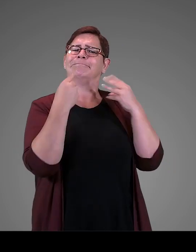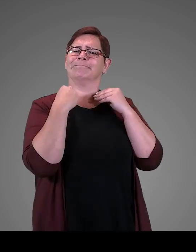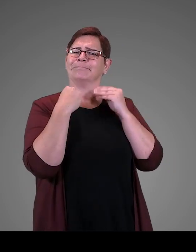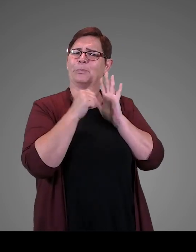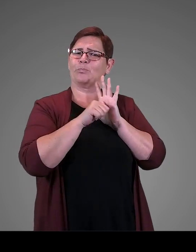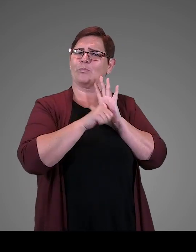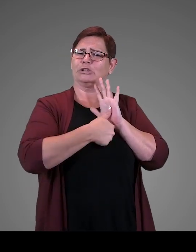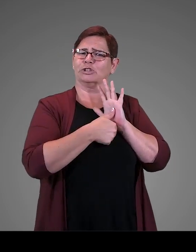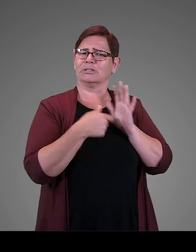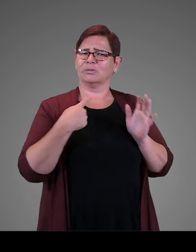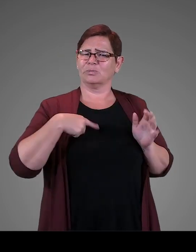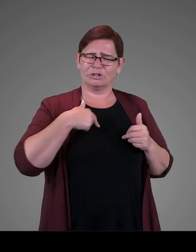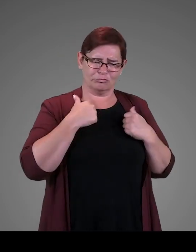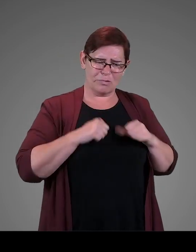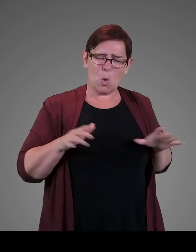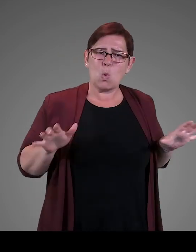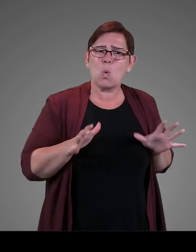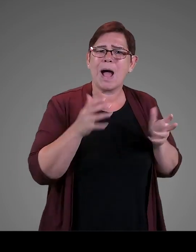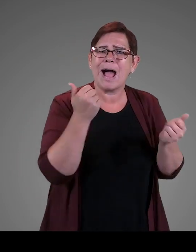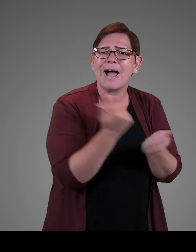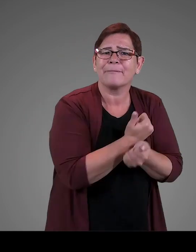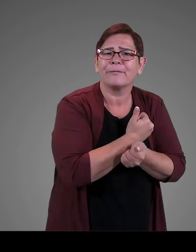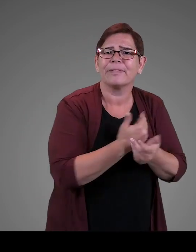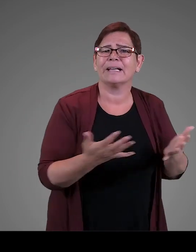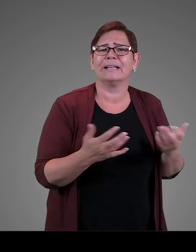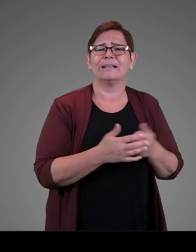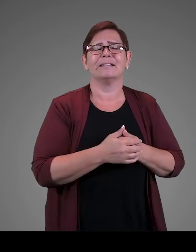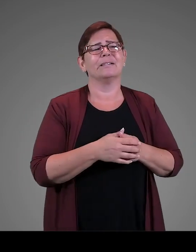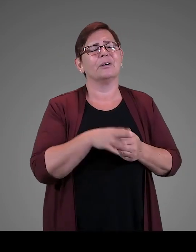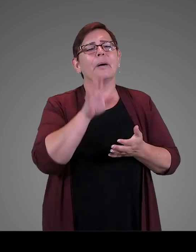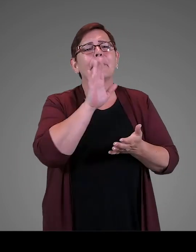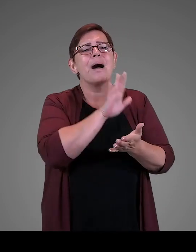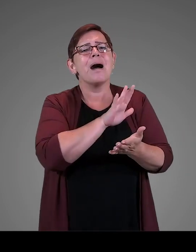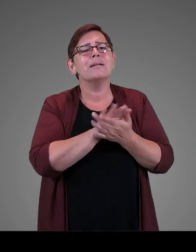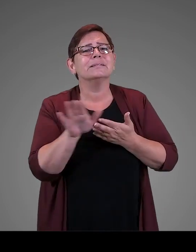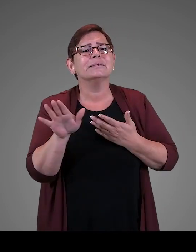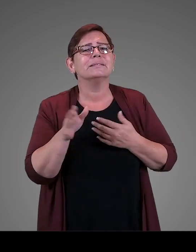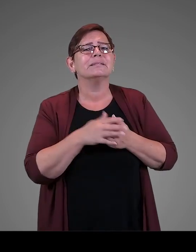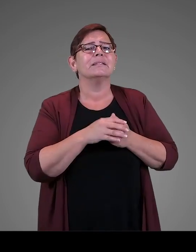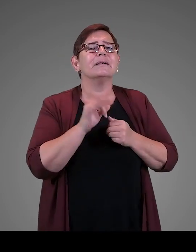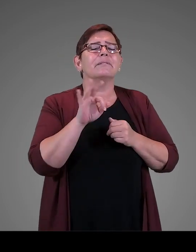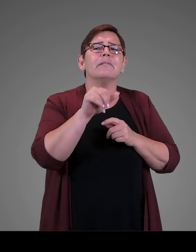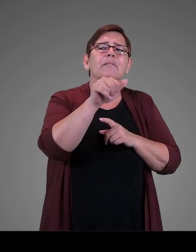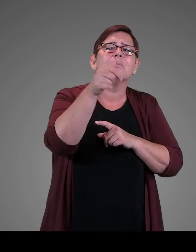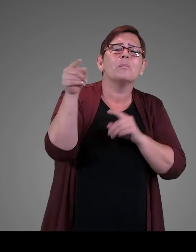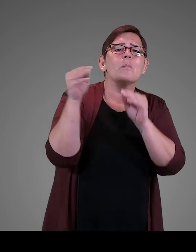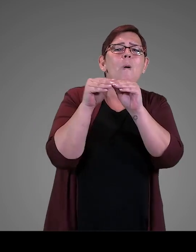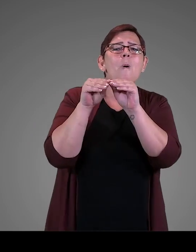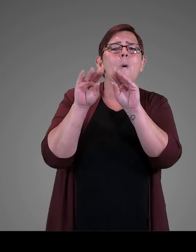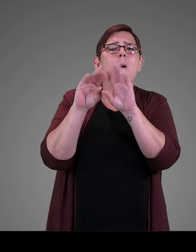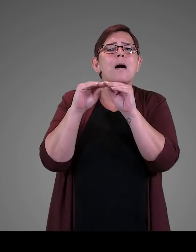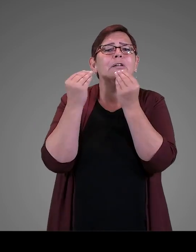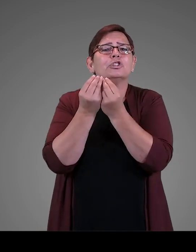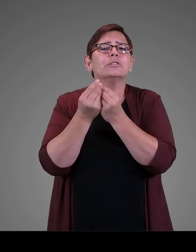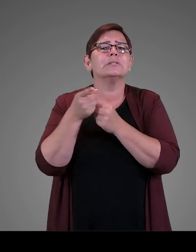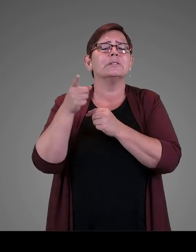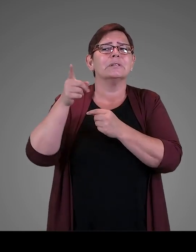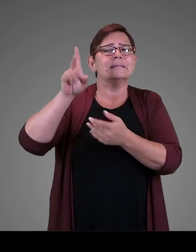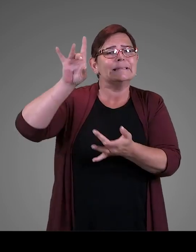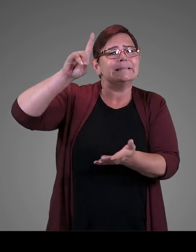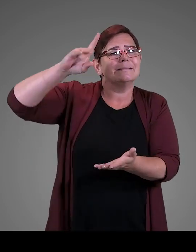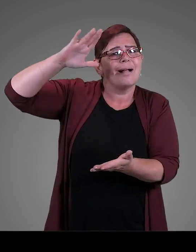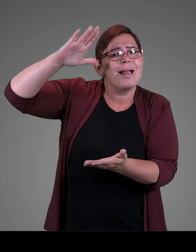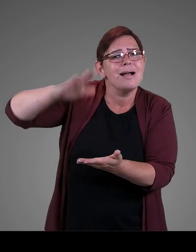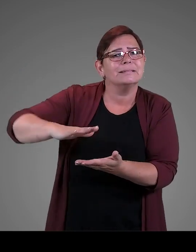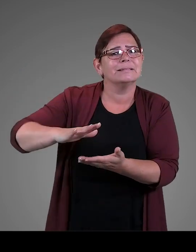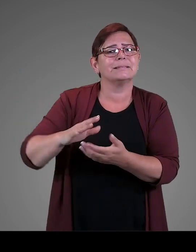ça serait correct qu'il y ait plus d'organisations qui font moins que des grosses organisations qui essaient de